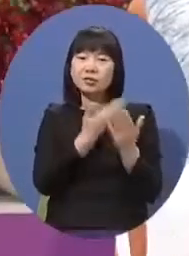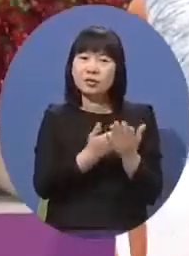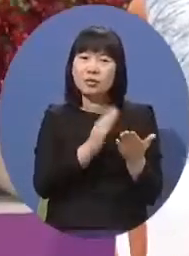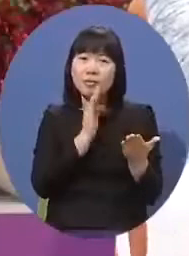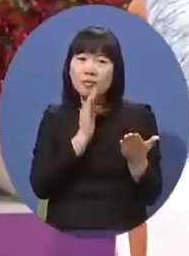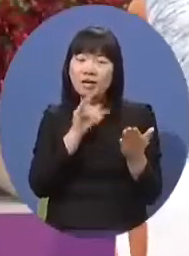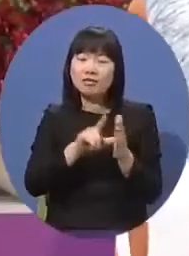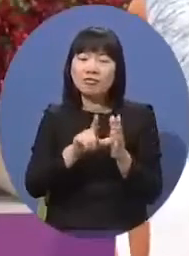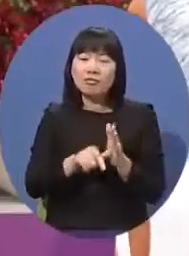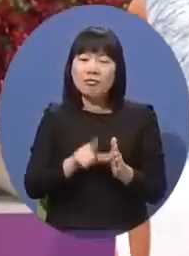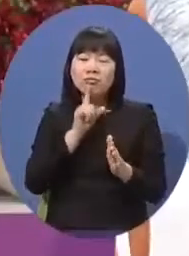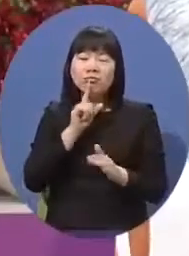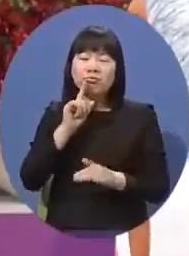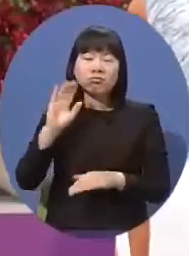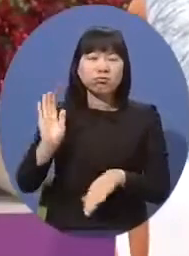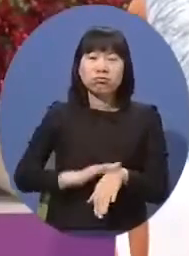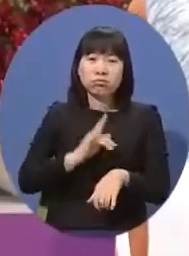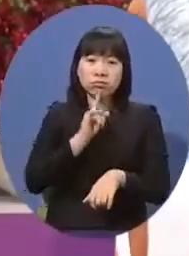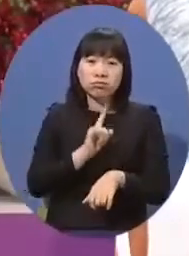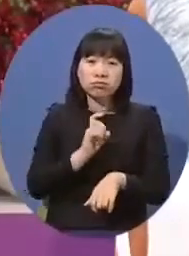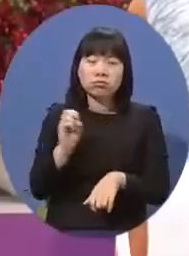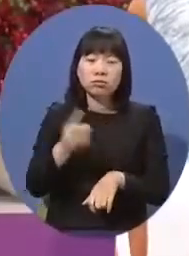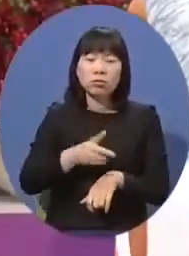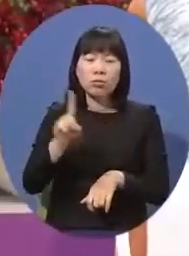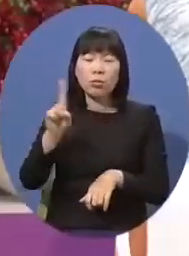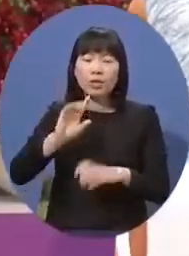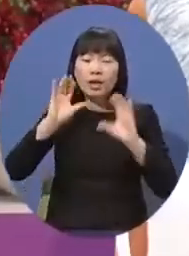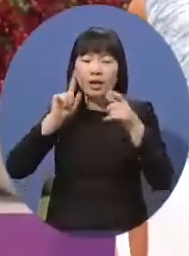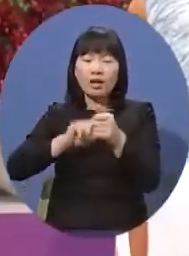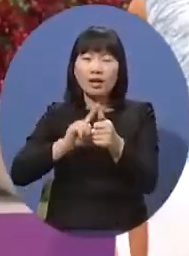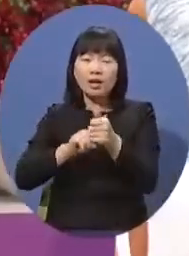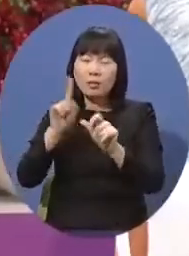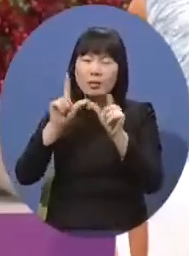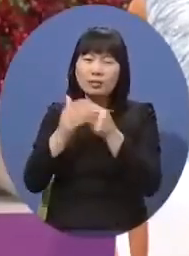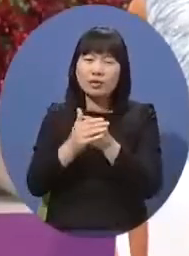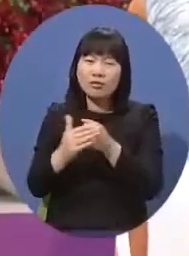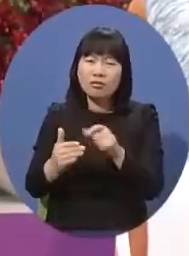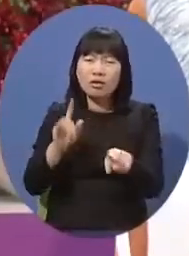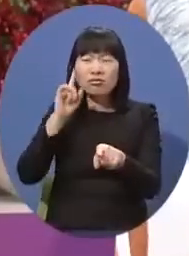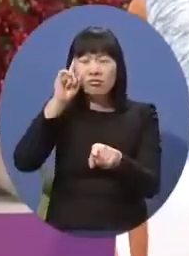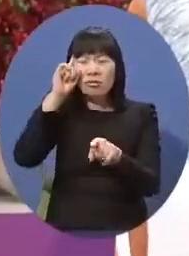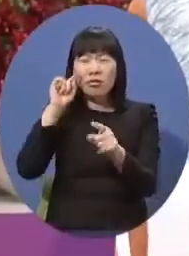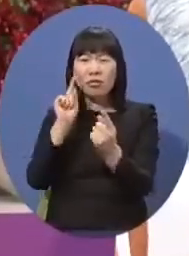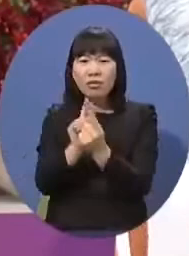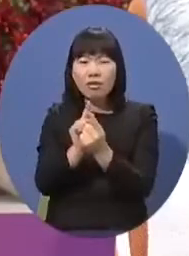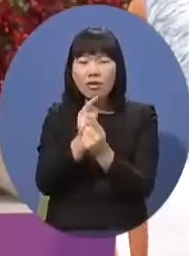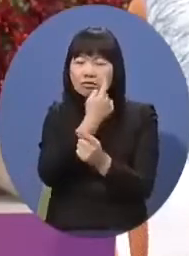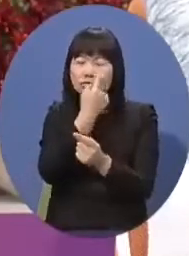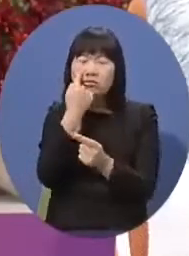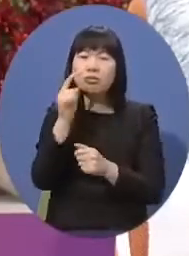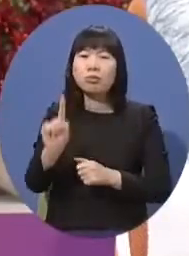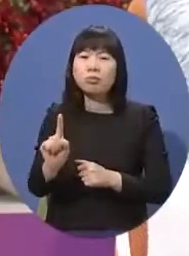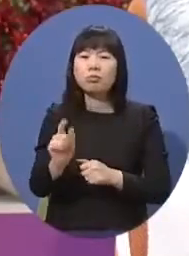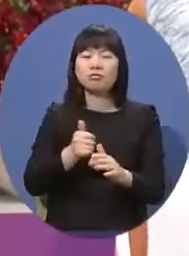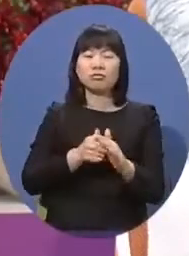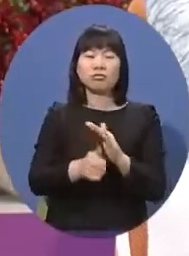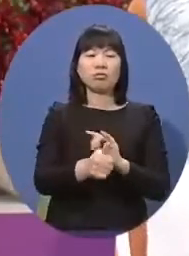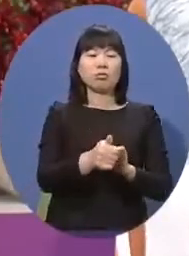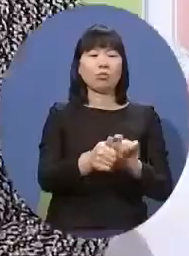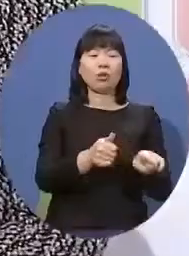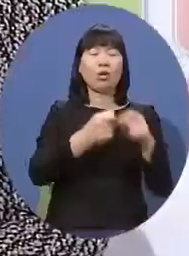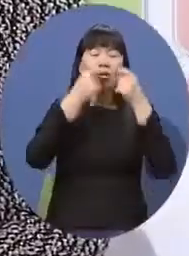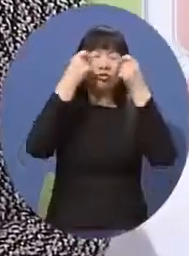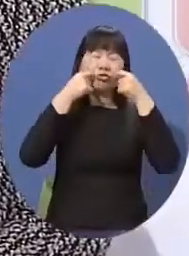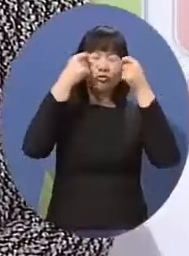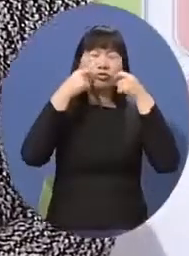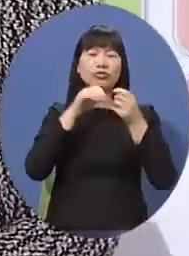네. 이때는 말도 못 하고요. 어떤 아이의 이제 현상으로 엄마가 아, 스트레스 받구나 하고 알 수 있을까요? 예. 대표적인 건